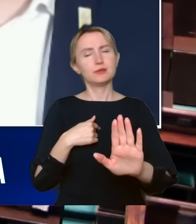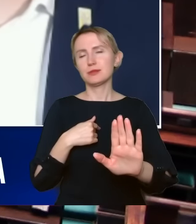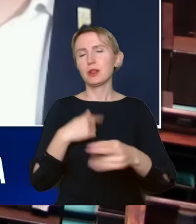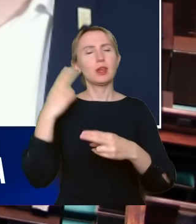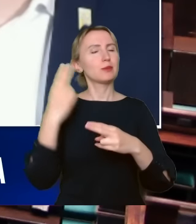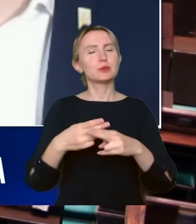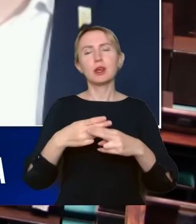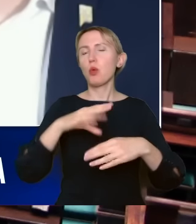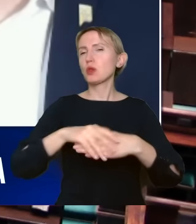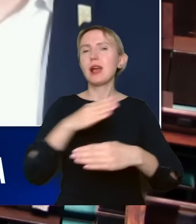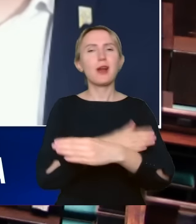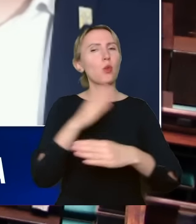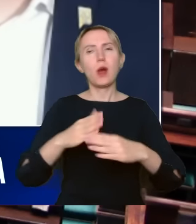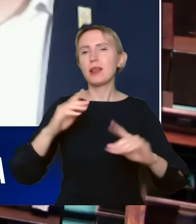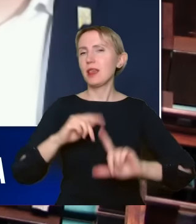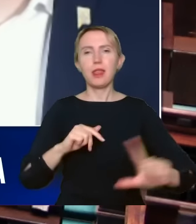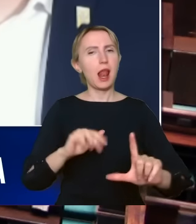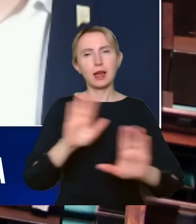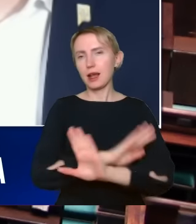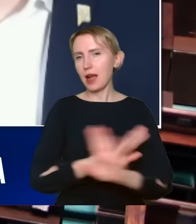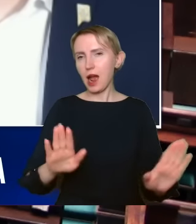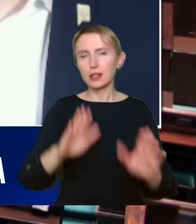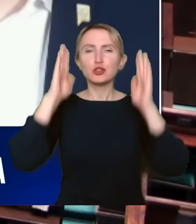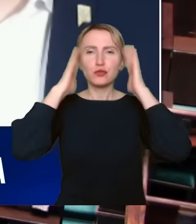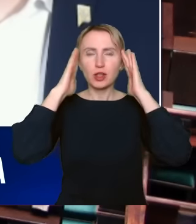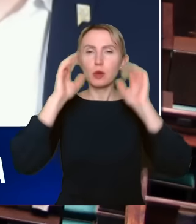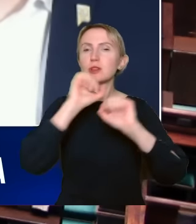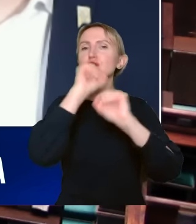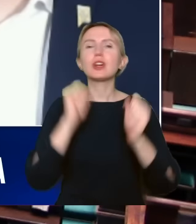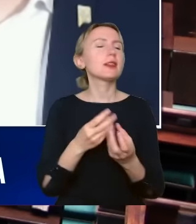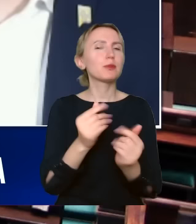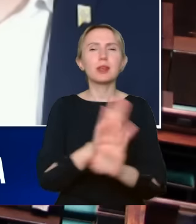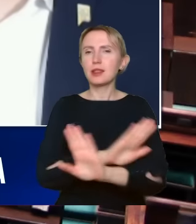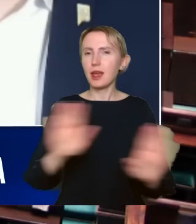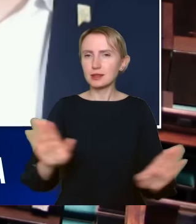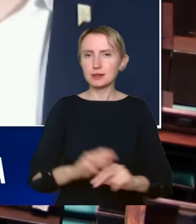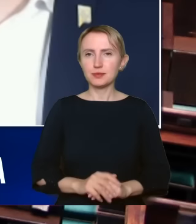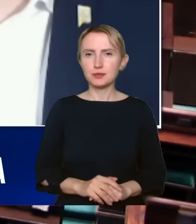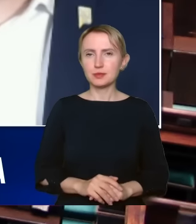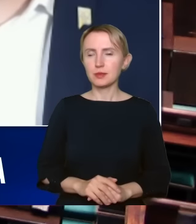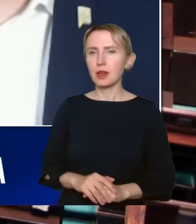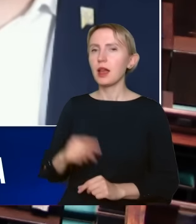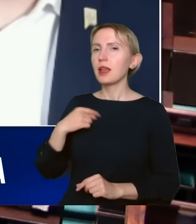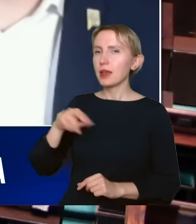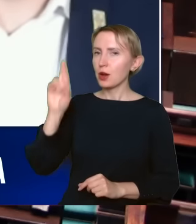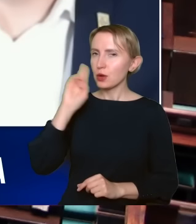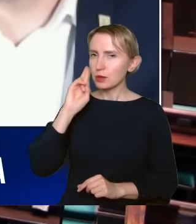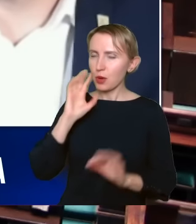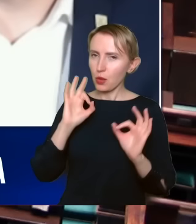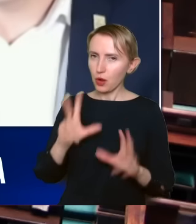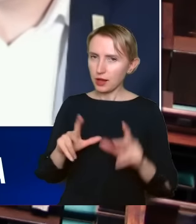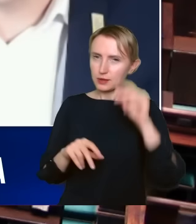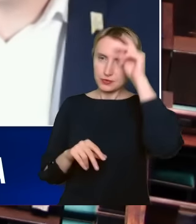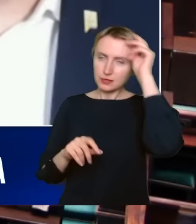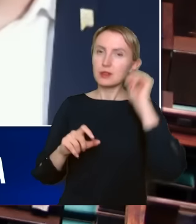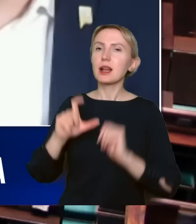są nielegalne. Ja przerywam zupełnie świadomie, żadnych pieniędzy, panie pośle. Czyli rozumiem, że okej, 1000 zł na Caritas jest